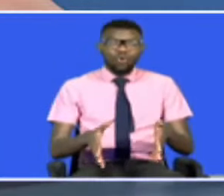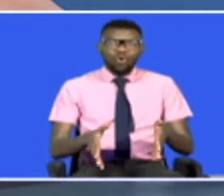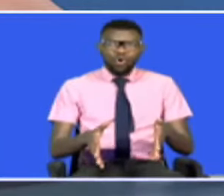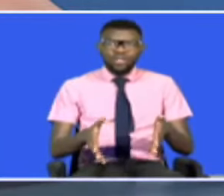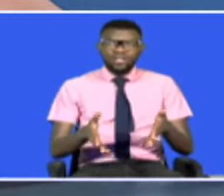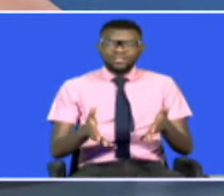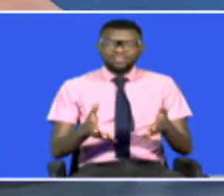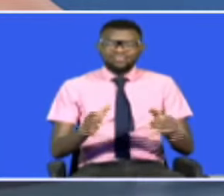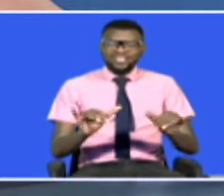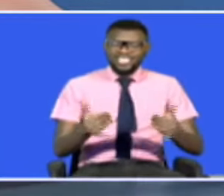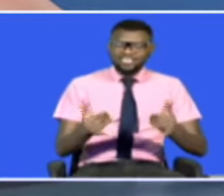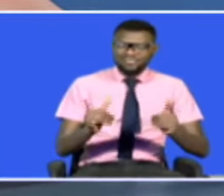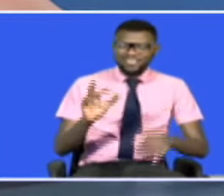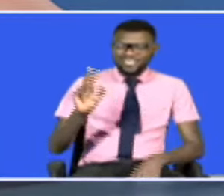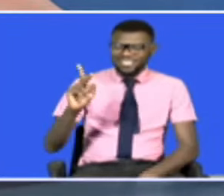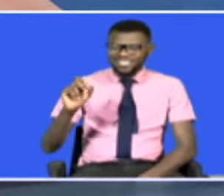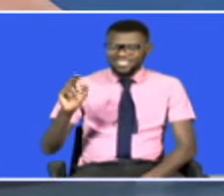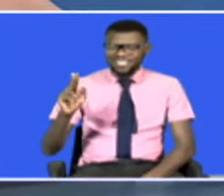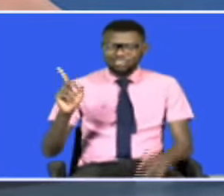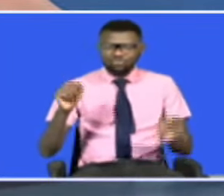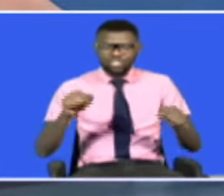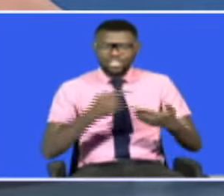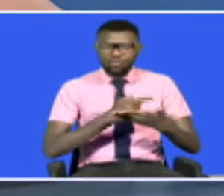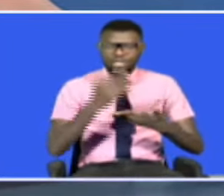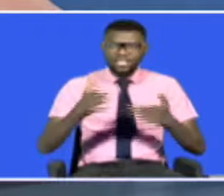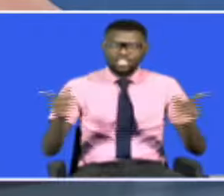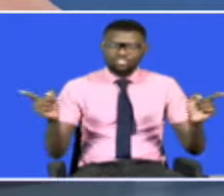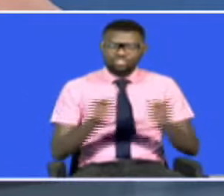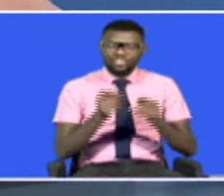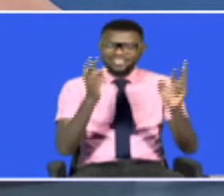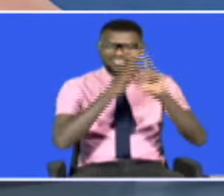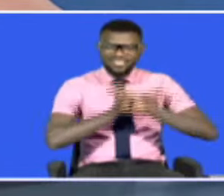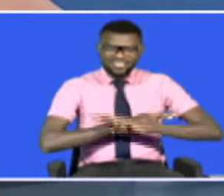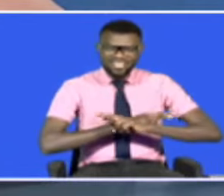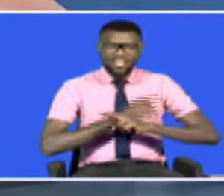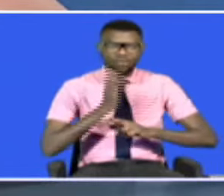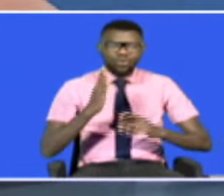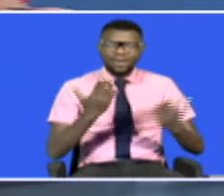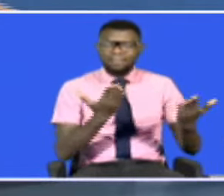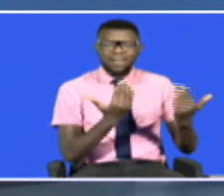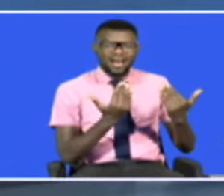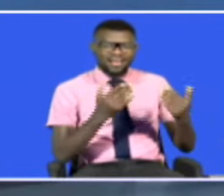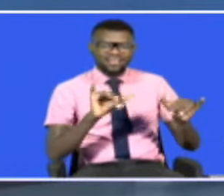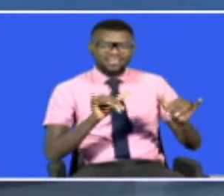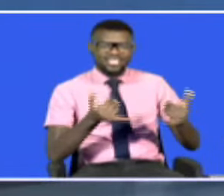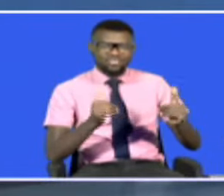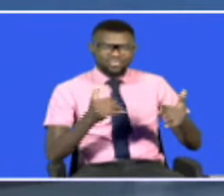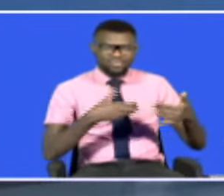Masombo, taarifa za KTN leo weekend. Ni mapumziko mafupi, alafu tunarejea tungali na taarifa nyingine.